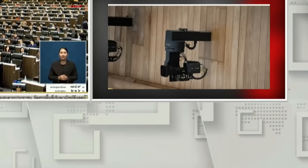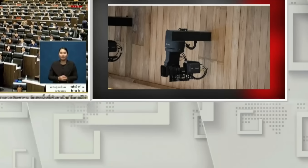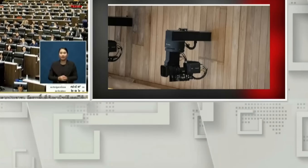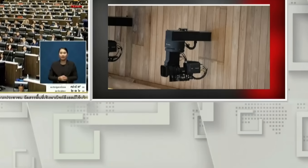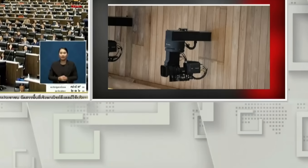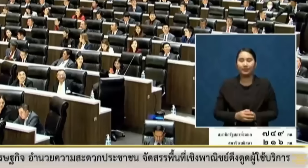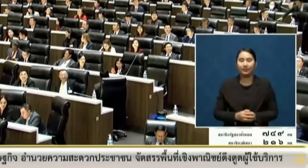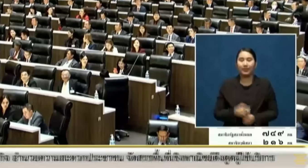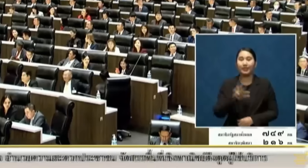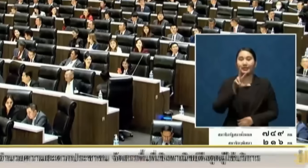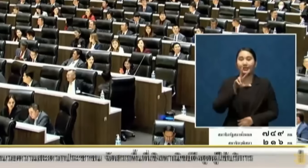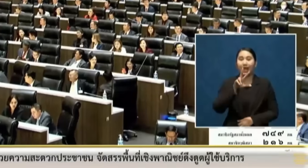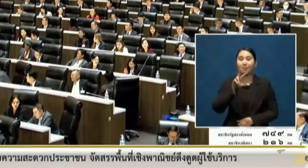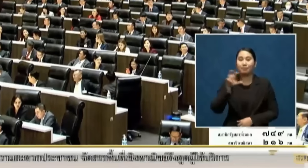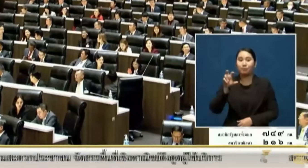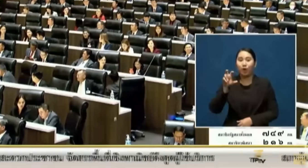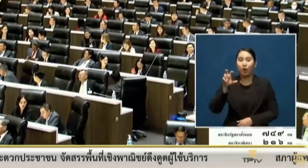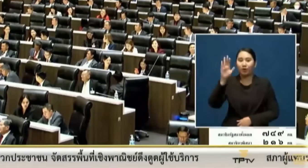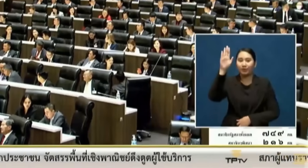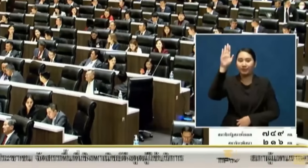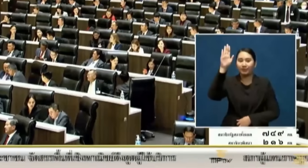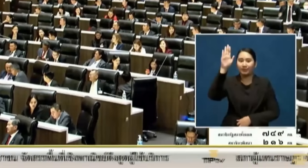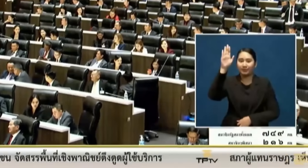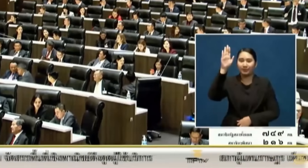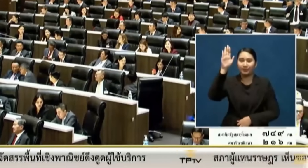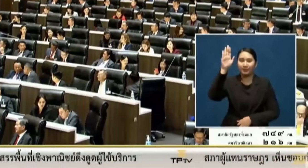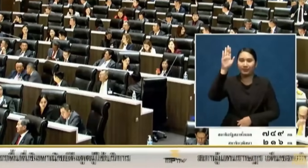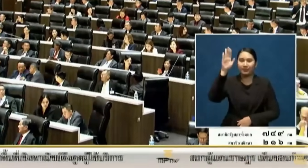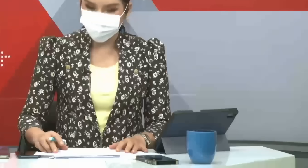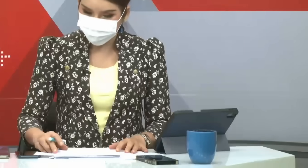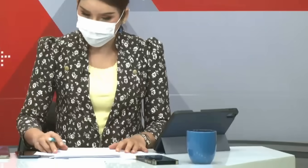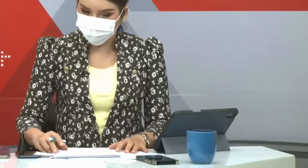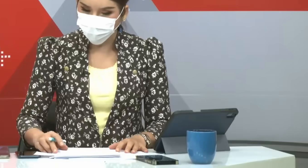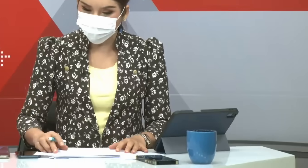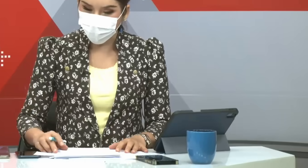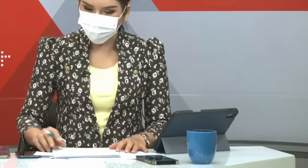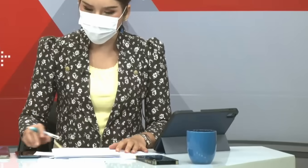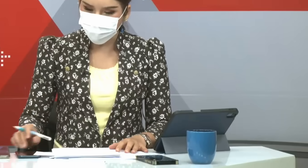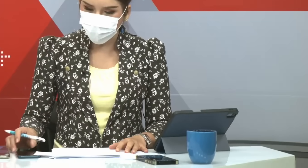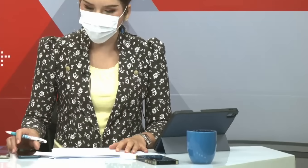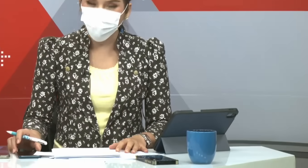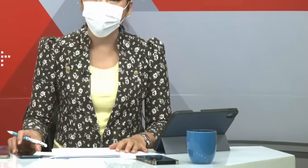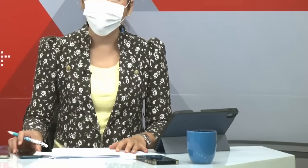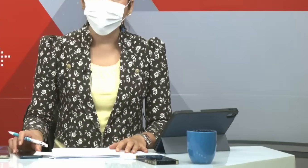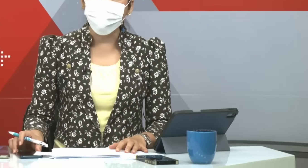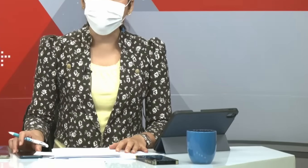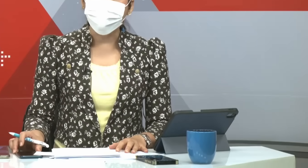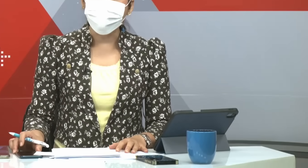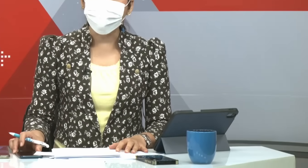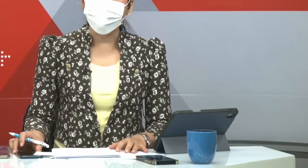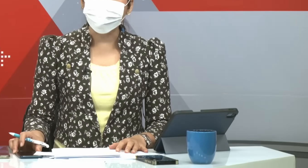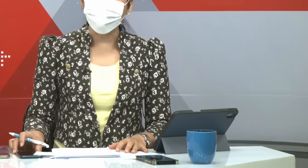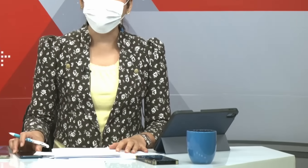แต่เมื่อช่วงเช้าเนี่ยนะคะขอไปที่เรื่องของตลาดหุ้นดัชนีหุ้นไทยสั้นๆขออัปเดตกันสักนิดนึงนะคะเพราะว่าบรรยาก